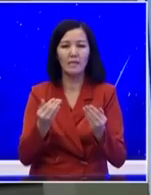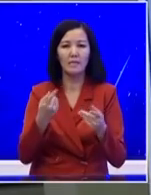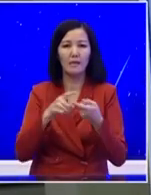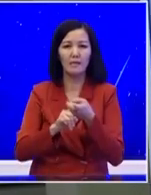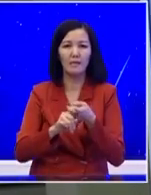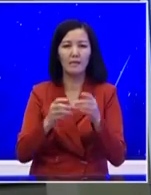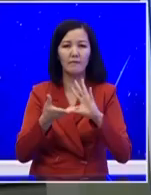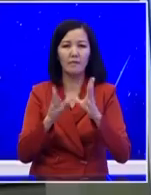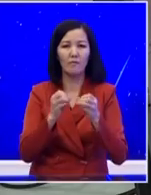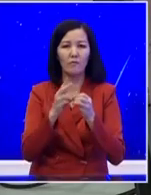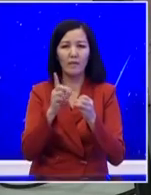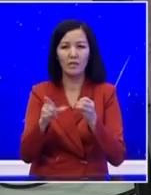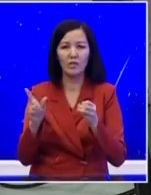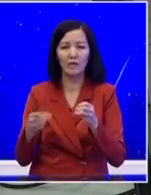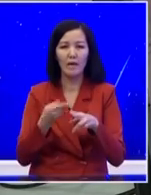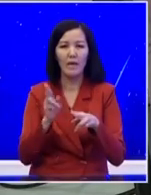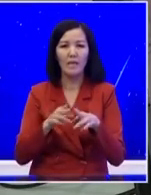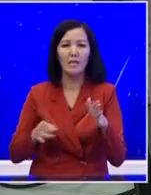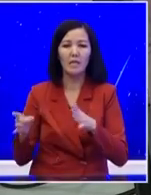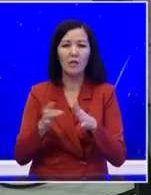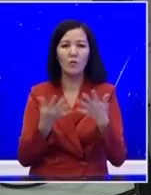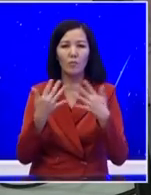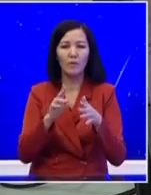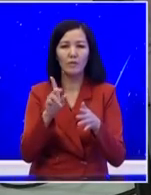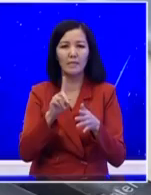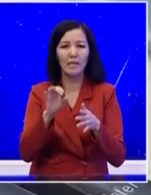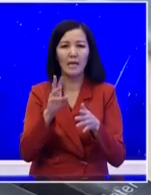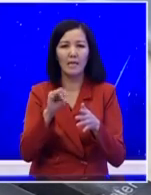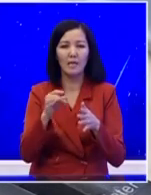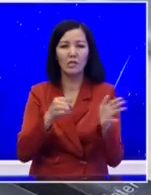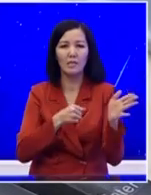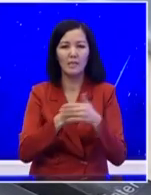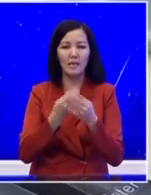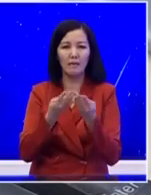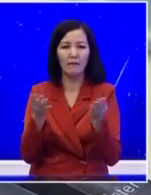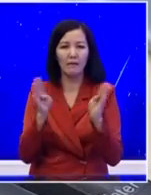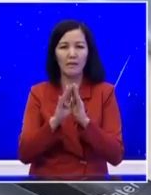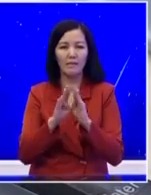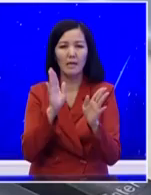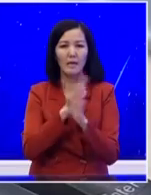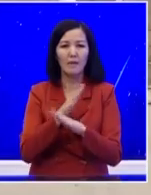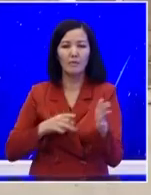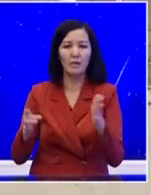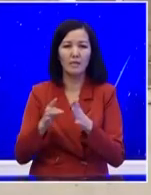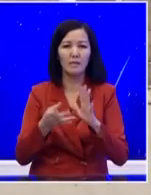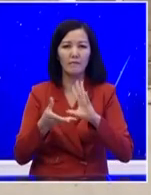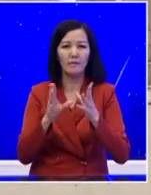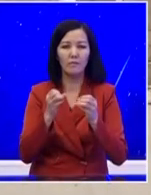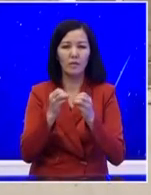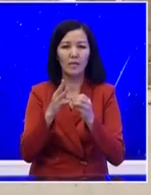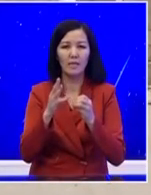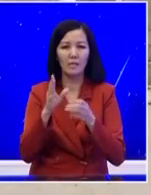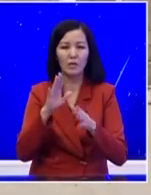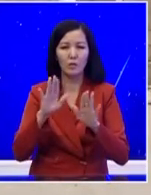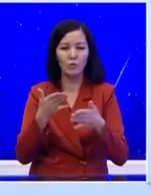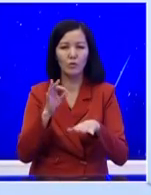контактных оказалось 12 человек. Этот регион, а также поселок Заречный, также закрыты на карантин. В Капшигайском регионе зарегистрировано